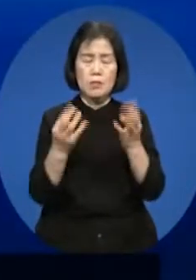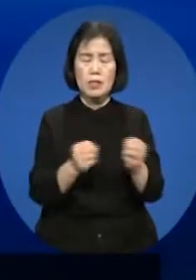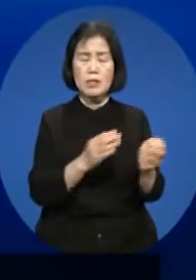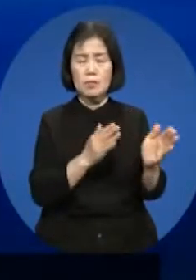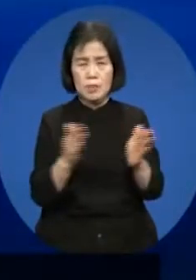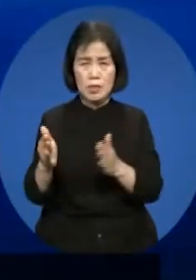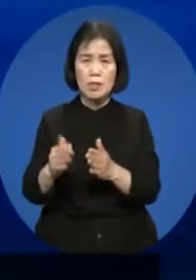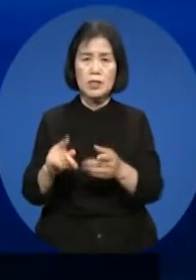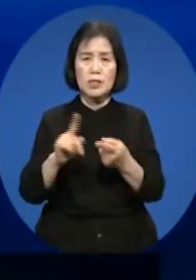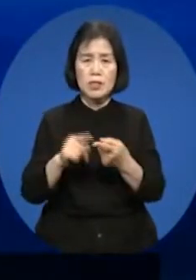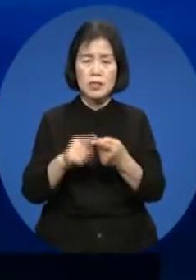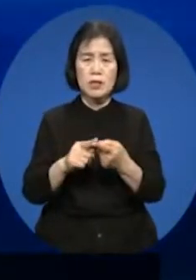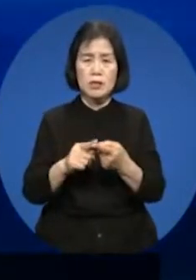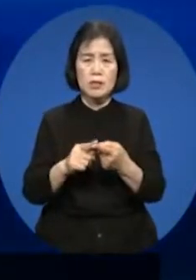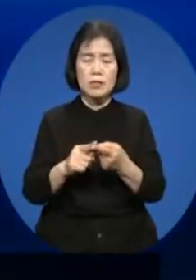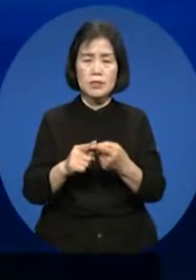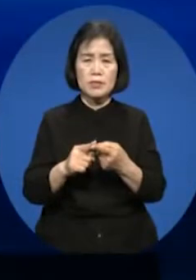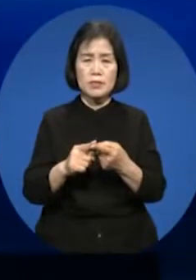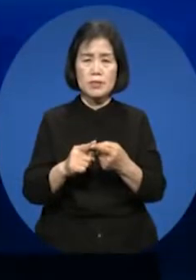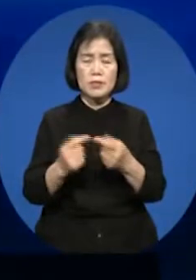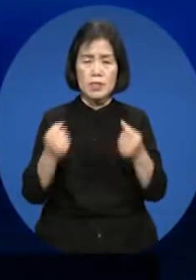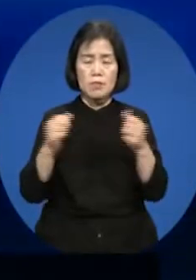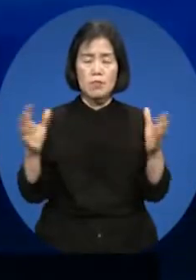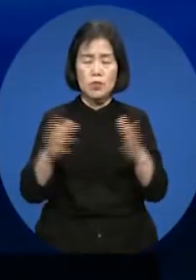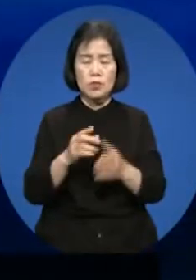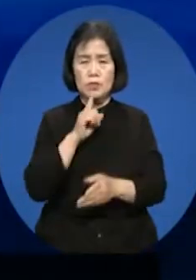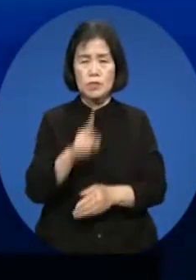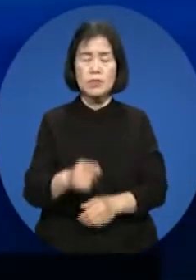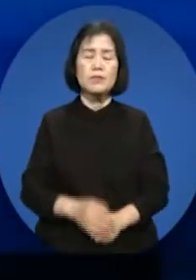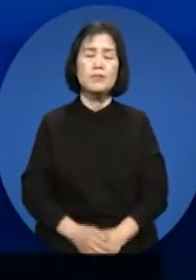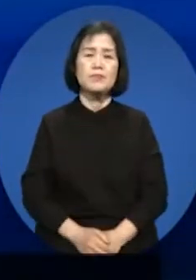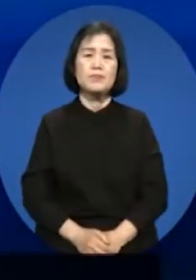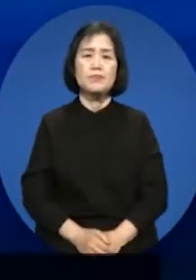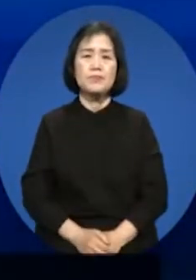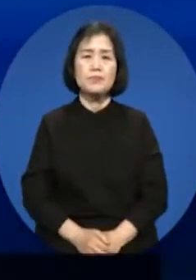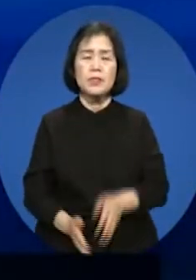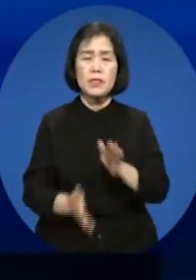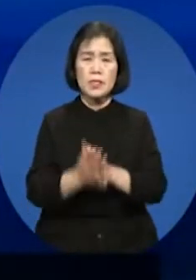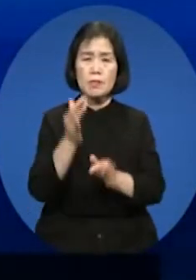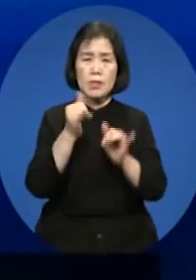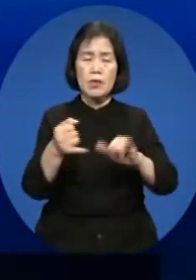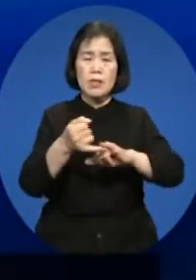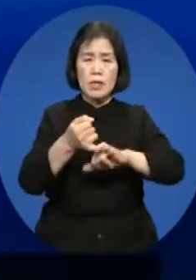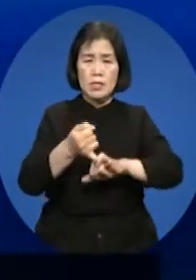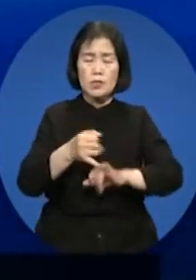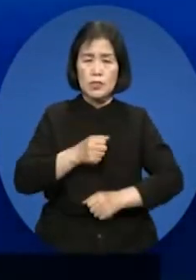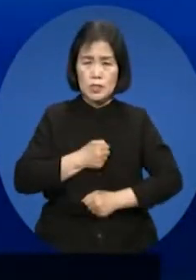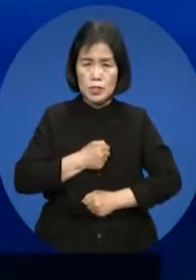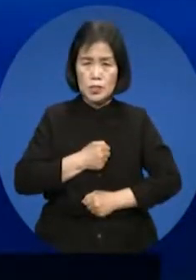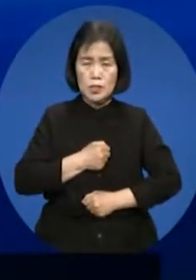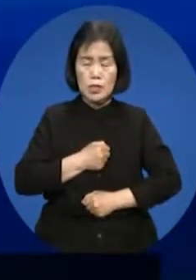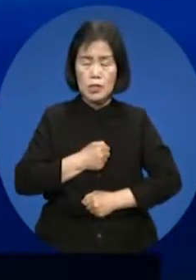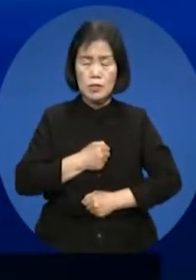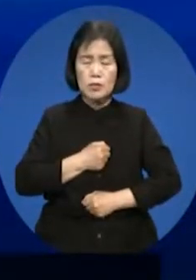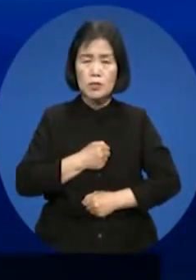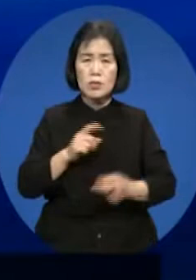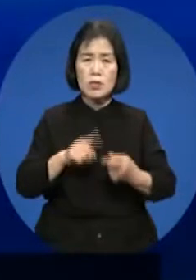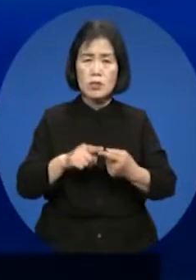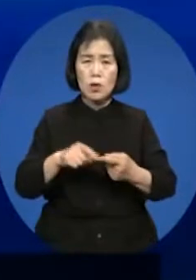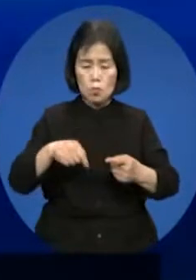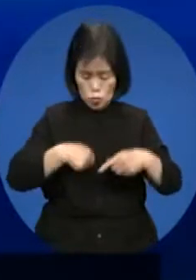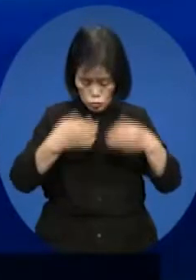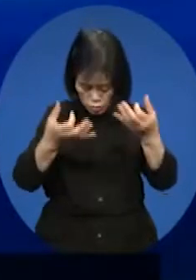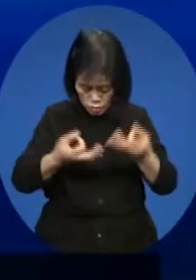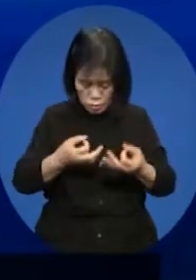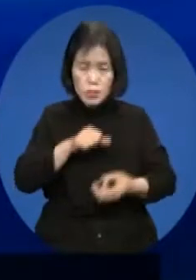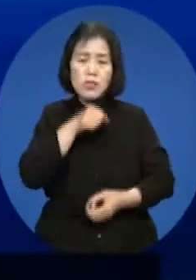이 부분을 지금 반영해 나가고 있는 중이다 말씀을 하셨는데 그렇다면 시민과의 약속을 지켰다는 그 부분에 있어서 본인에게